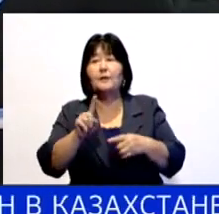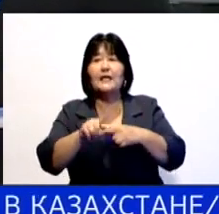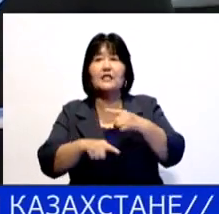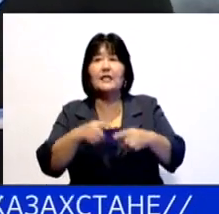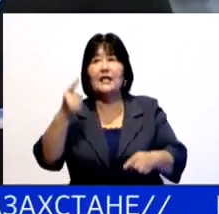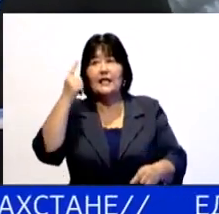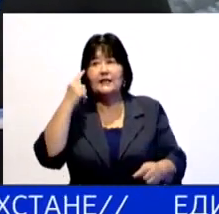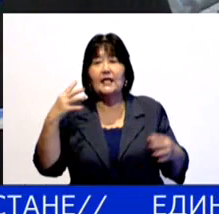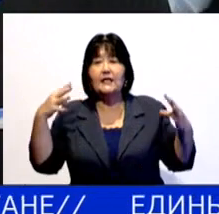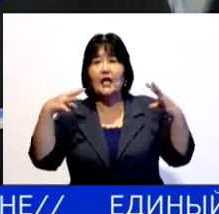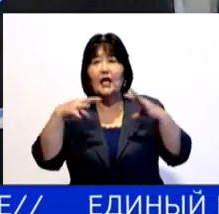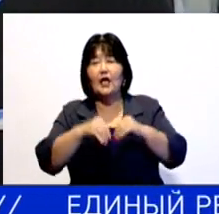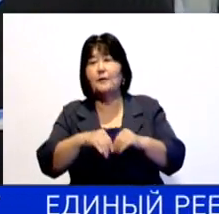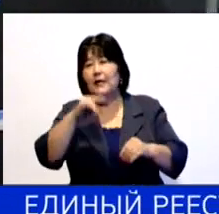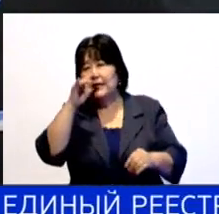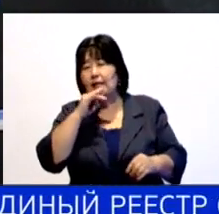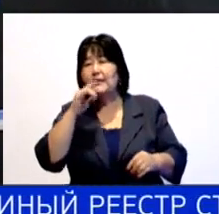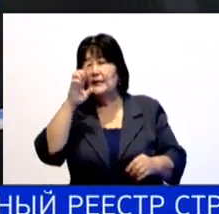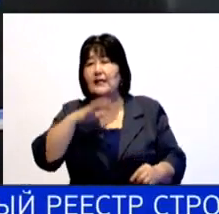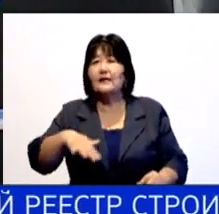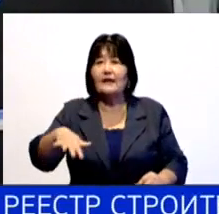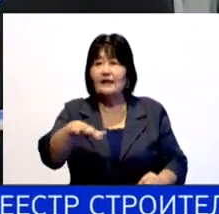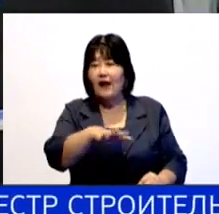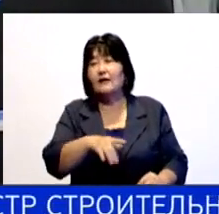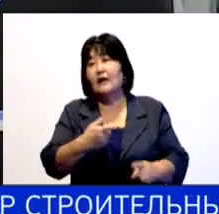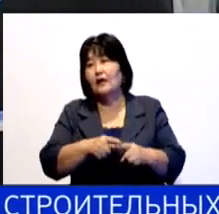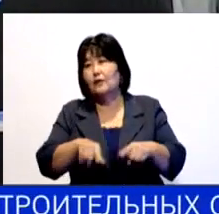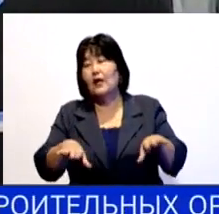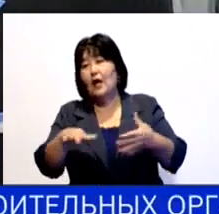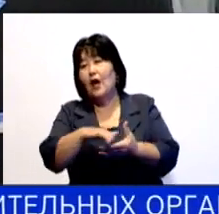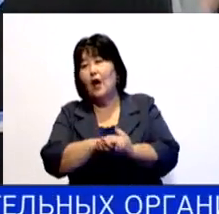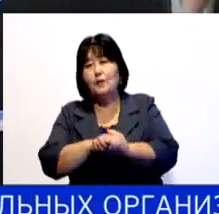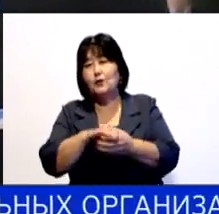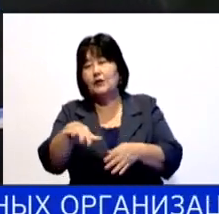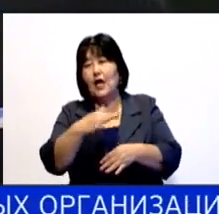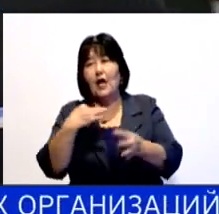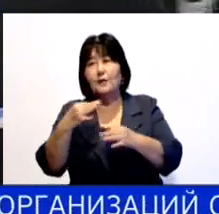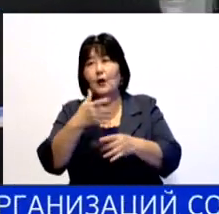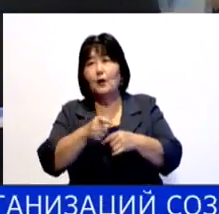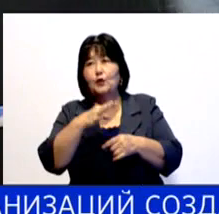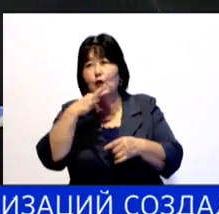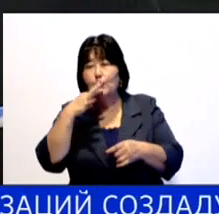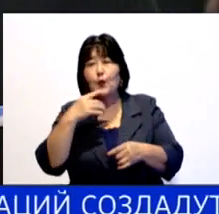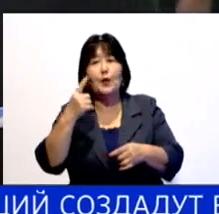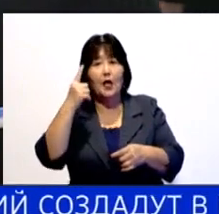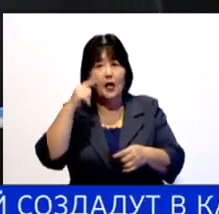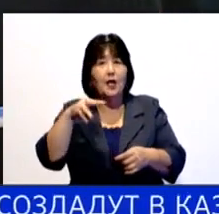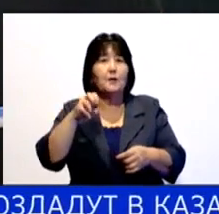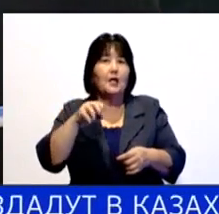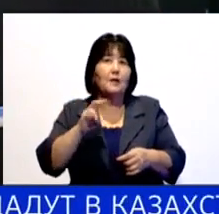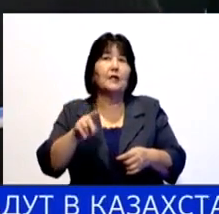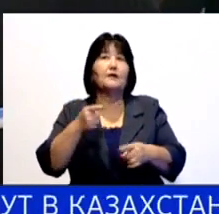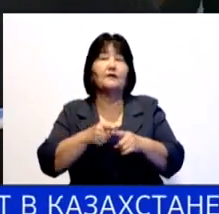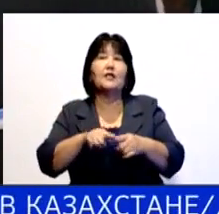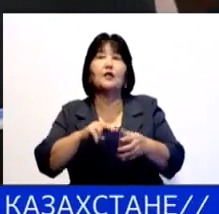знания объединять нации, страны и так далее. И сейчас в обществе такие обсуждения, что очень много лудоманов, кто ставят ставки и так далее. Да, в